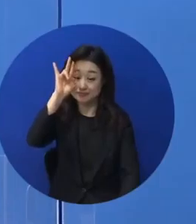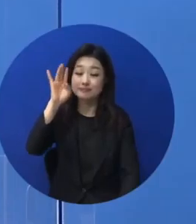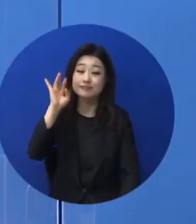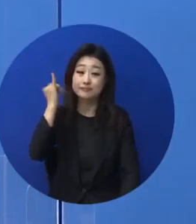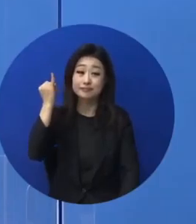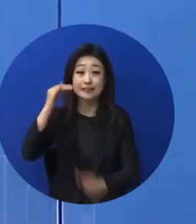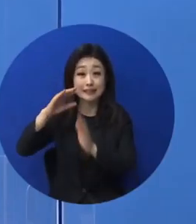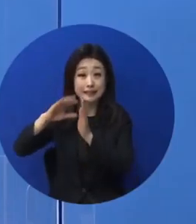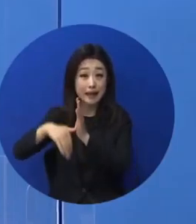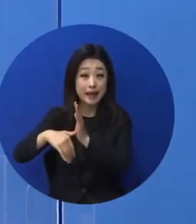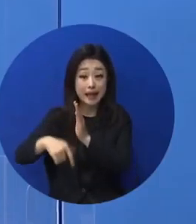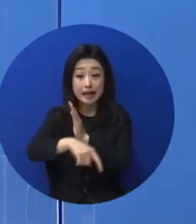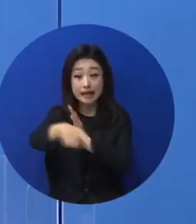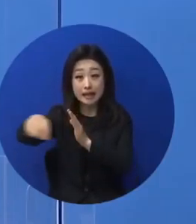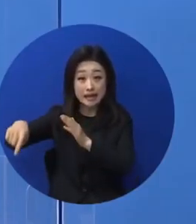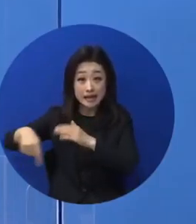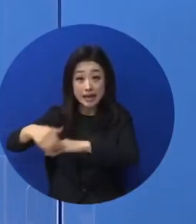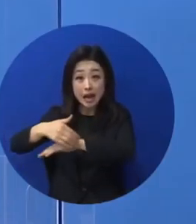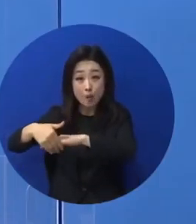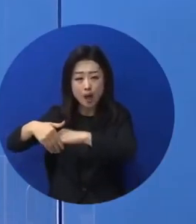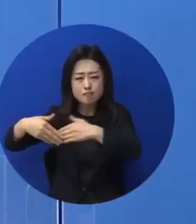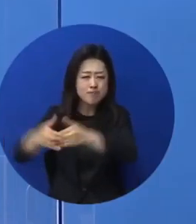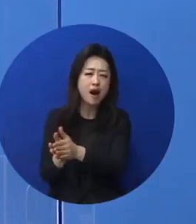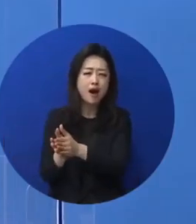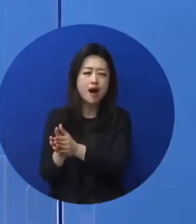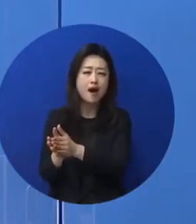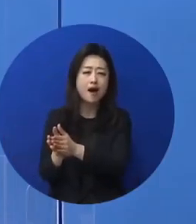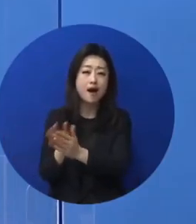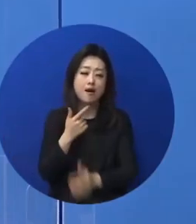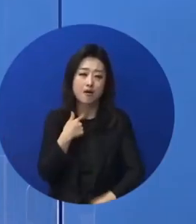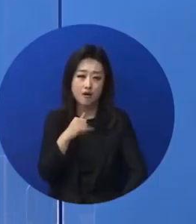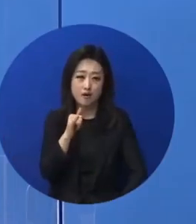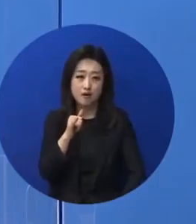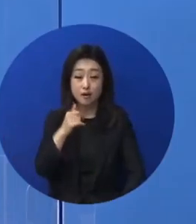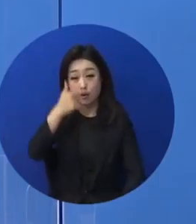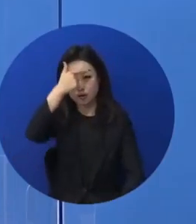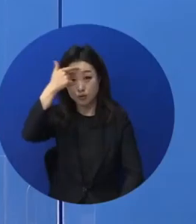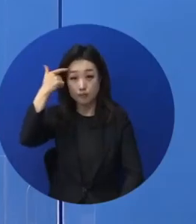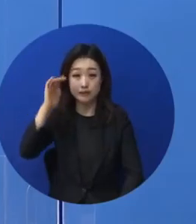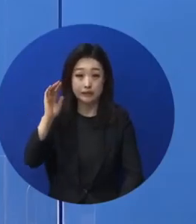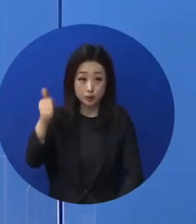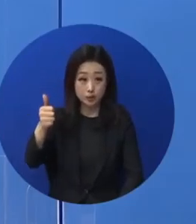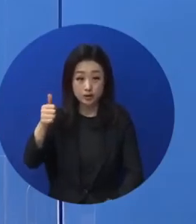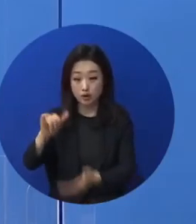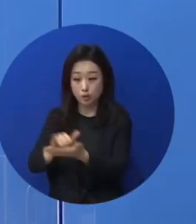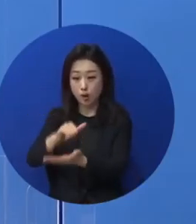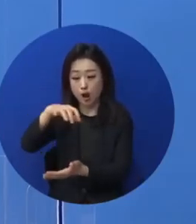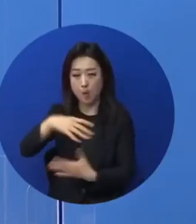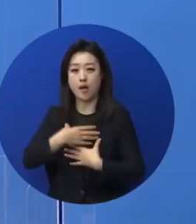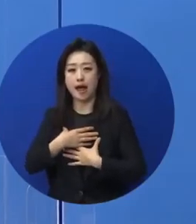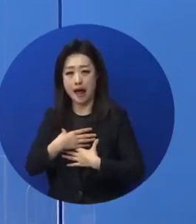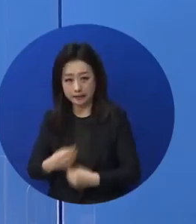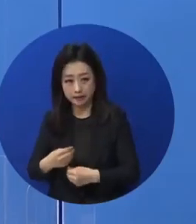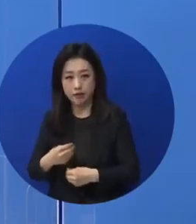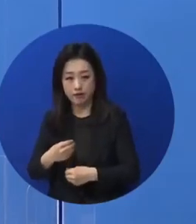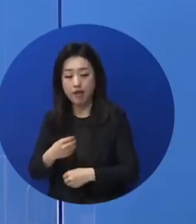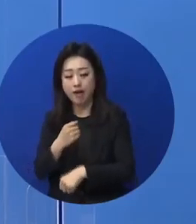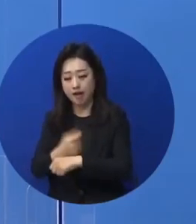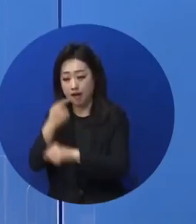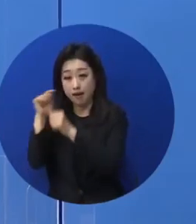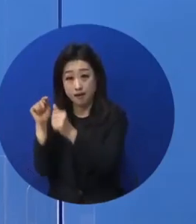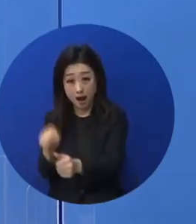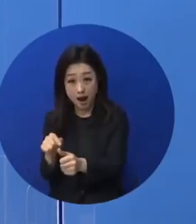정권이 무산시킨 계획들입니다. 노무현 대통령께서 안전한 신공항을 검토하라고 지시를 하셔서 시작된